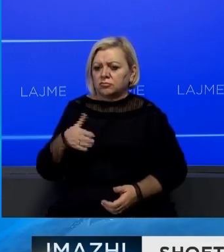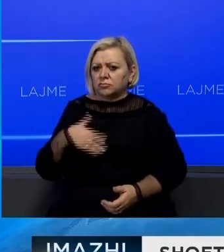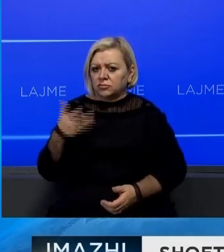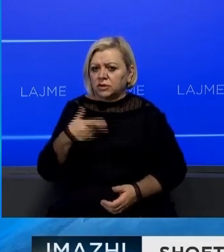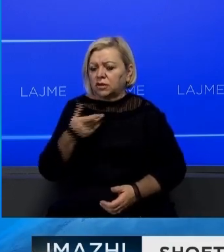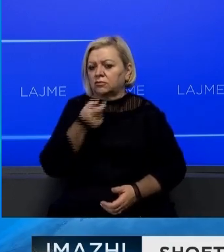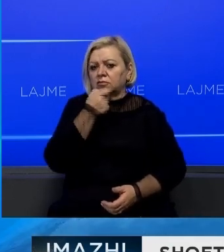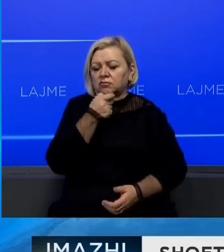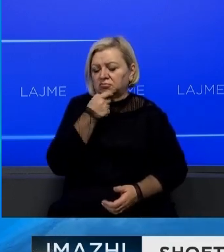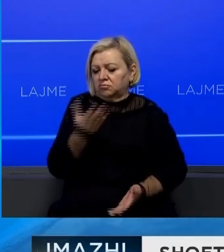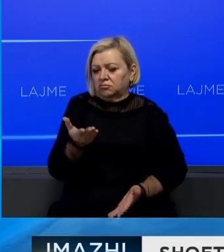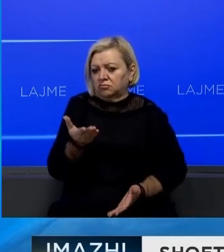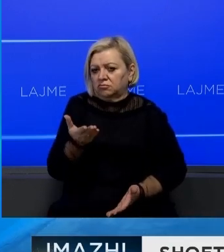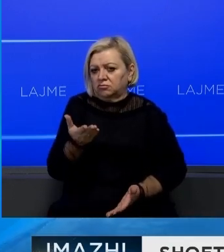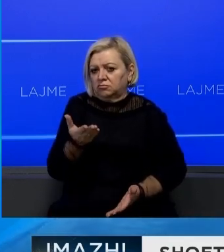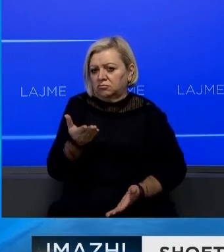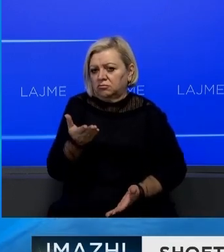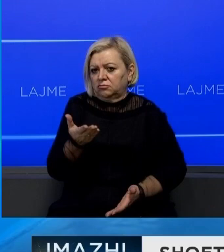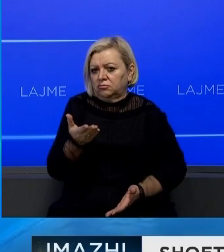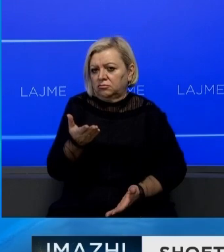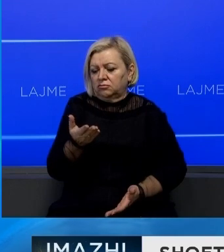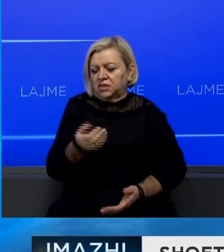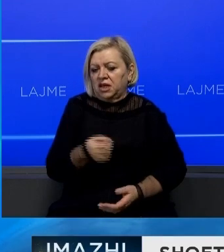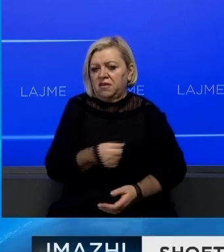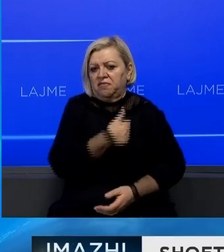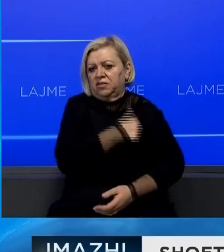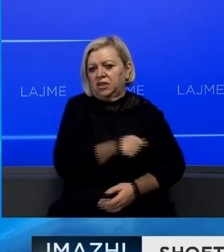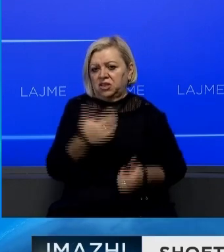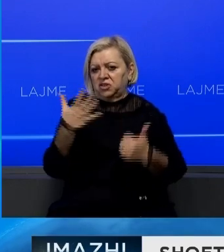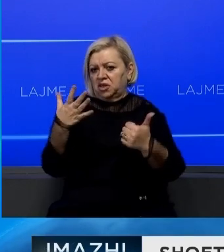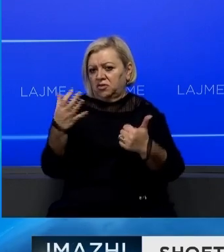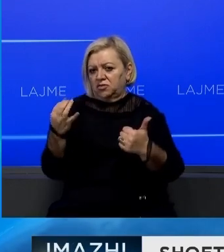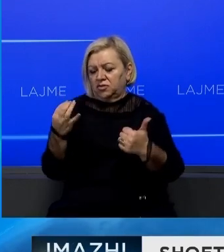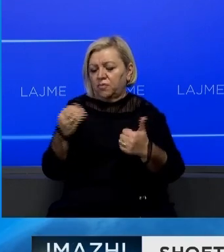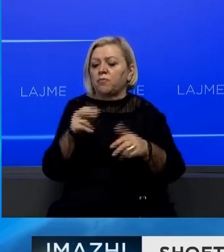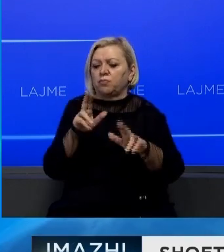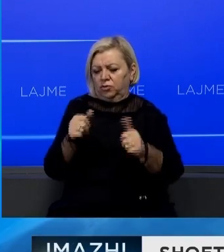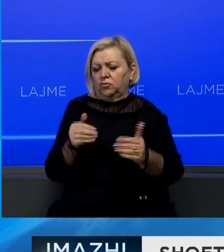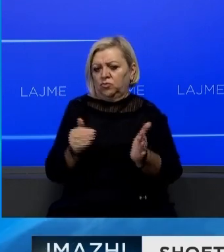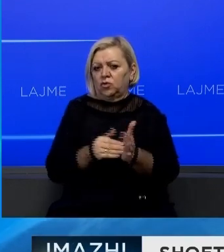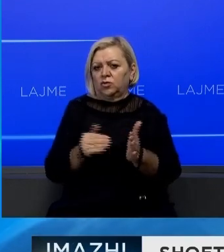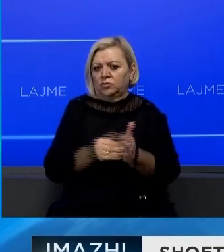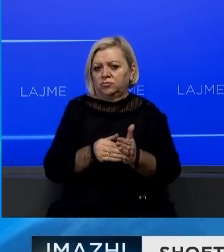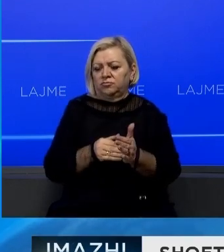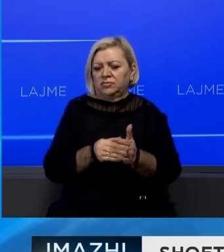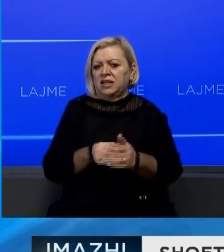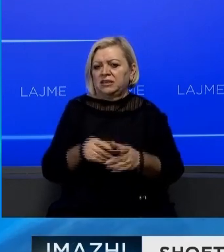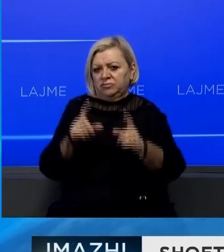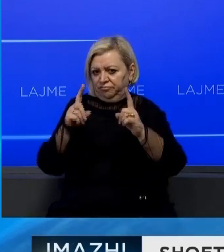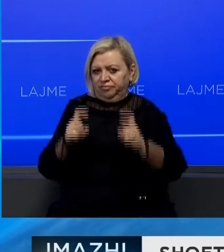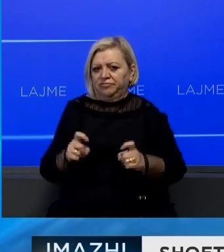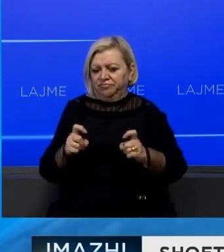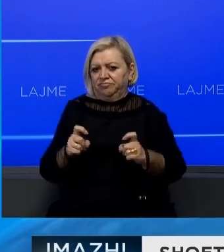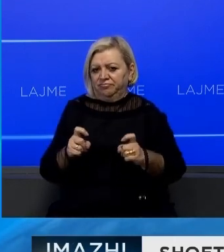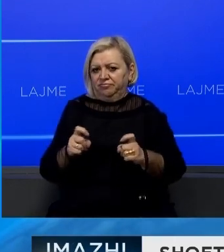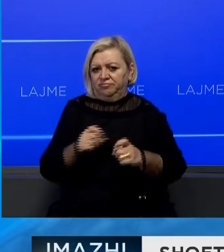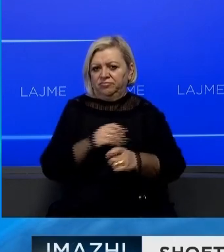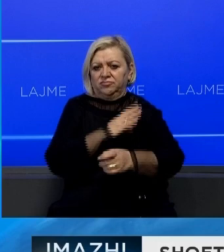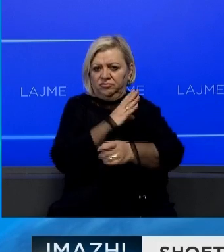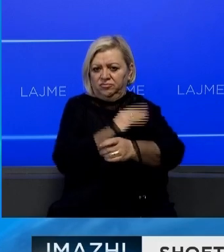më të... Po, zakonisht gjeneratat e viteve 60 e më të hej. Ata do të kanë imunitet më të dobët, e